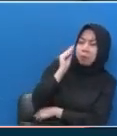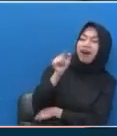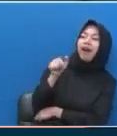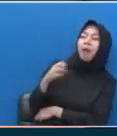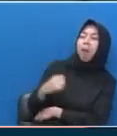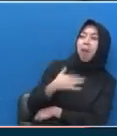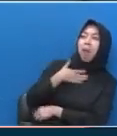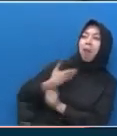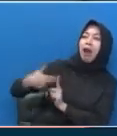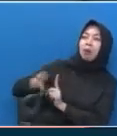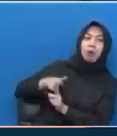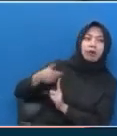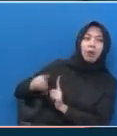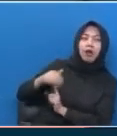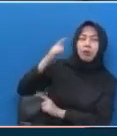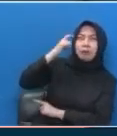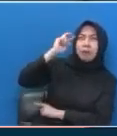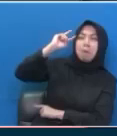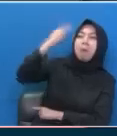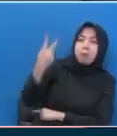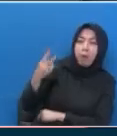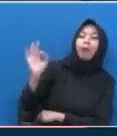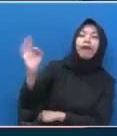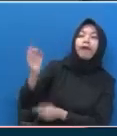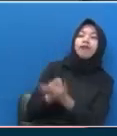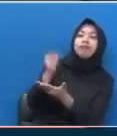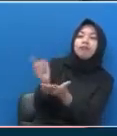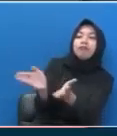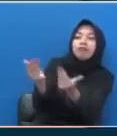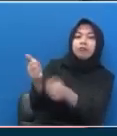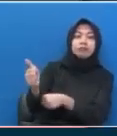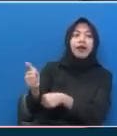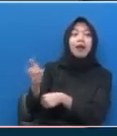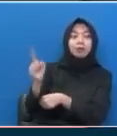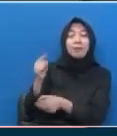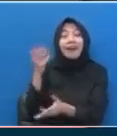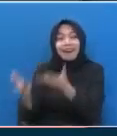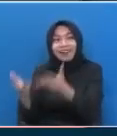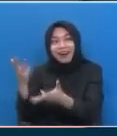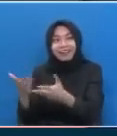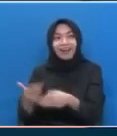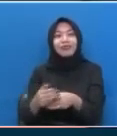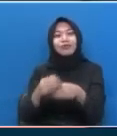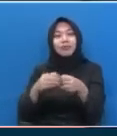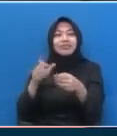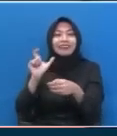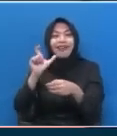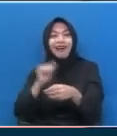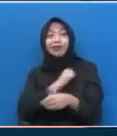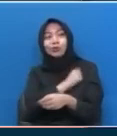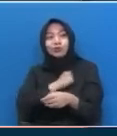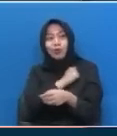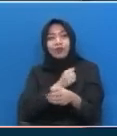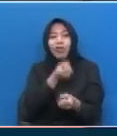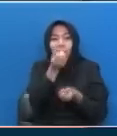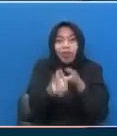loh mbak karena pertimbangan-pertimbangan empiris itu yang kadang-kadang bisa menyentuh Hakim menjadi hukumannya lebih ringan kan itu walaupun